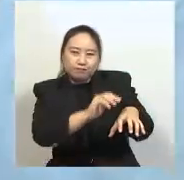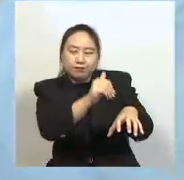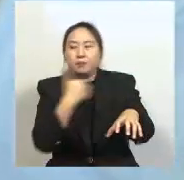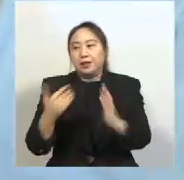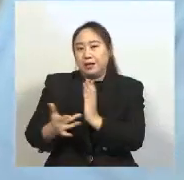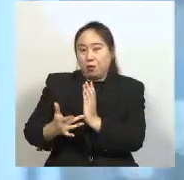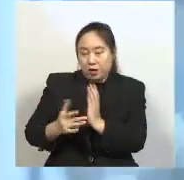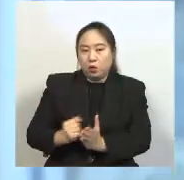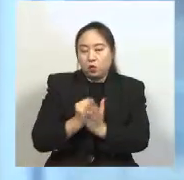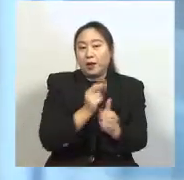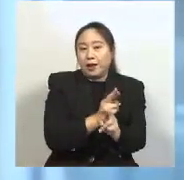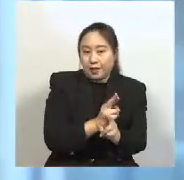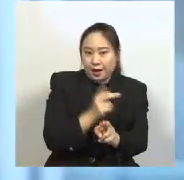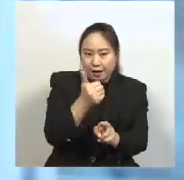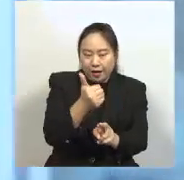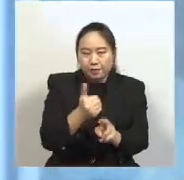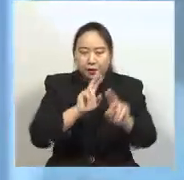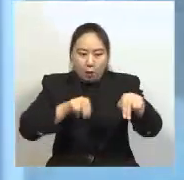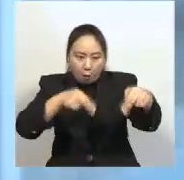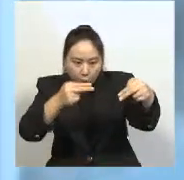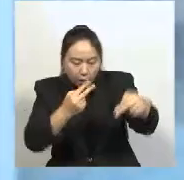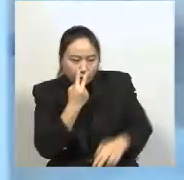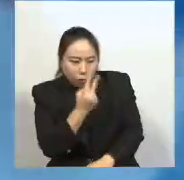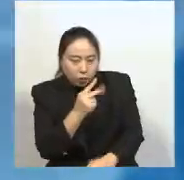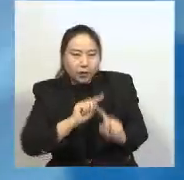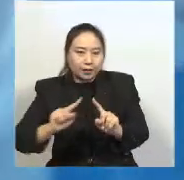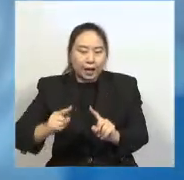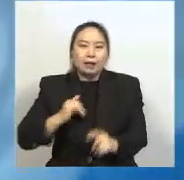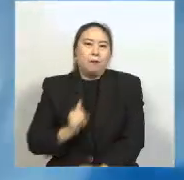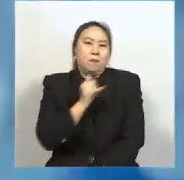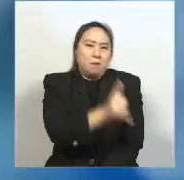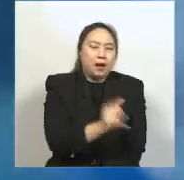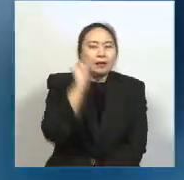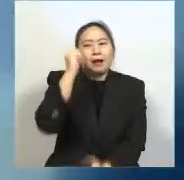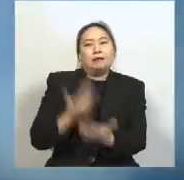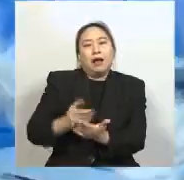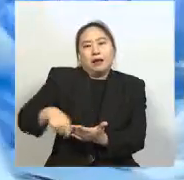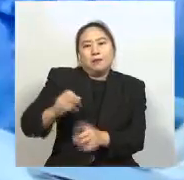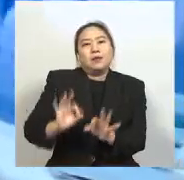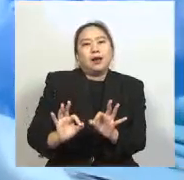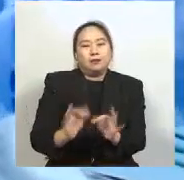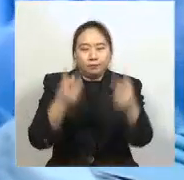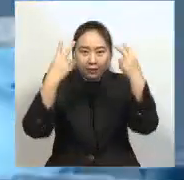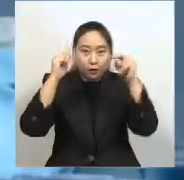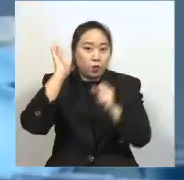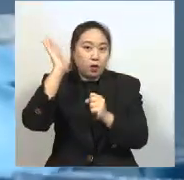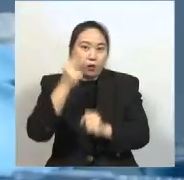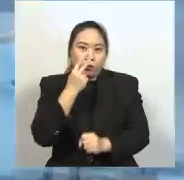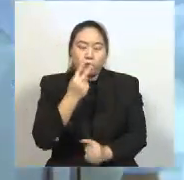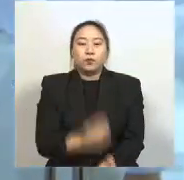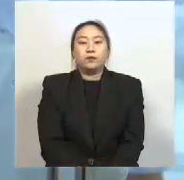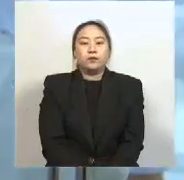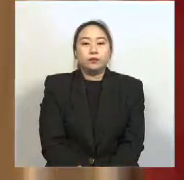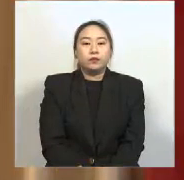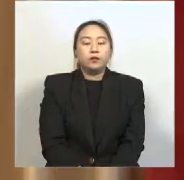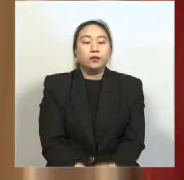ผ่านระบบออนไลน์เพื่อที่ประหยัดค่าใช้จ่ายในการเดินทางค่ะฟังเสียงท่านนายกกันหน่อยค่ะ เราเนี่ย